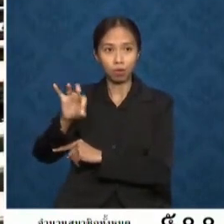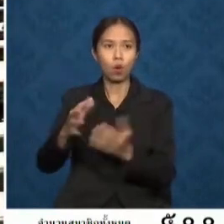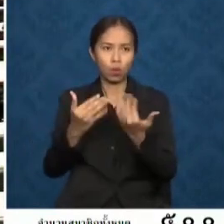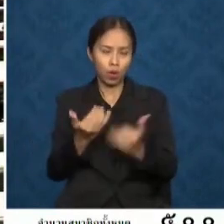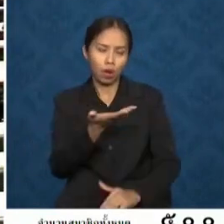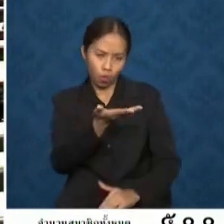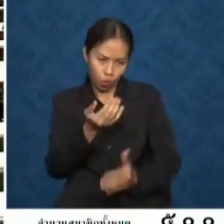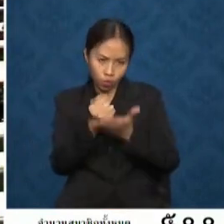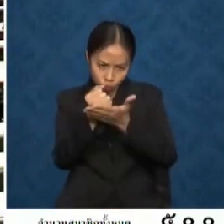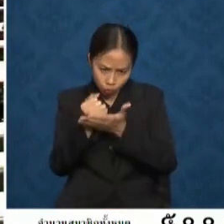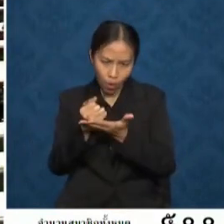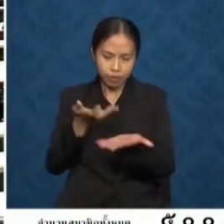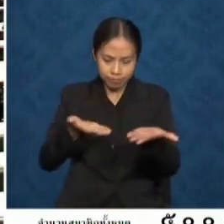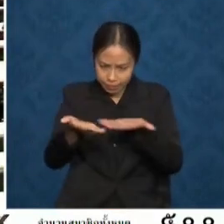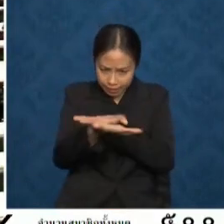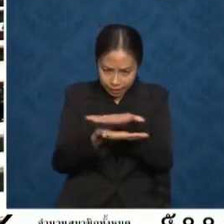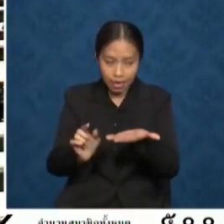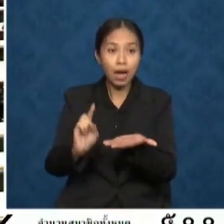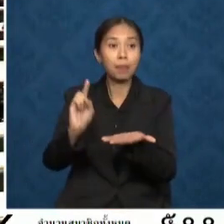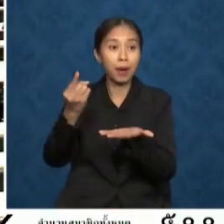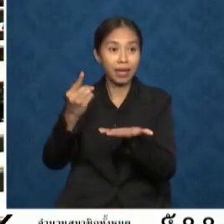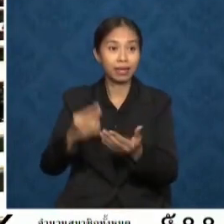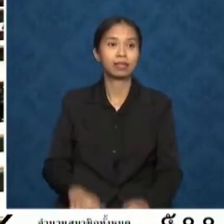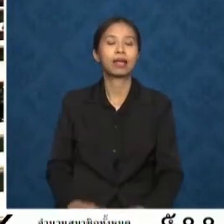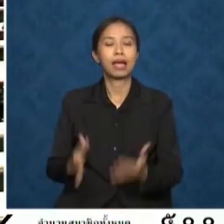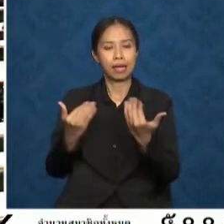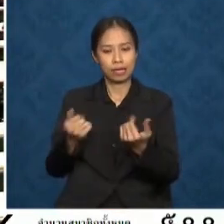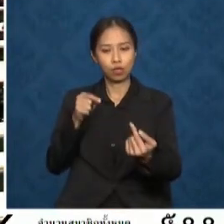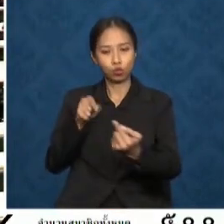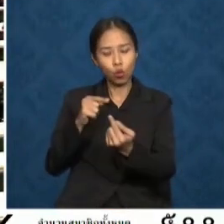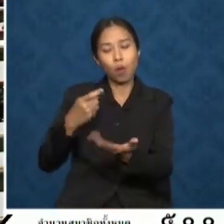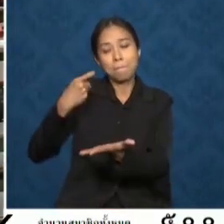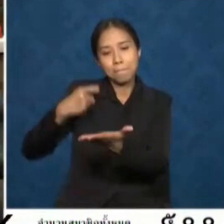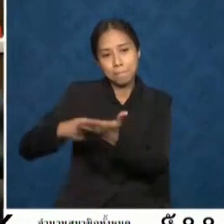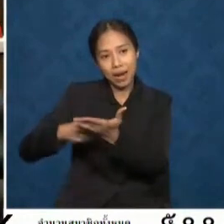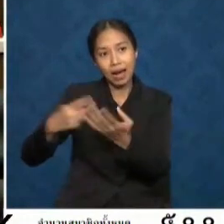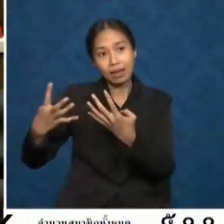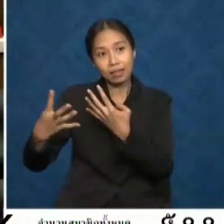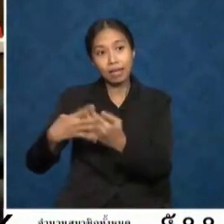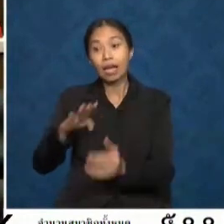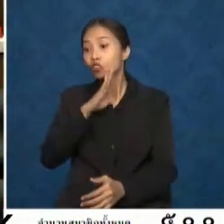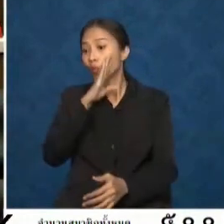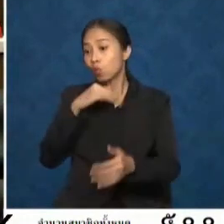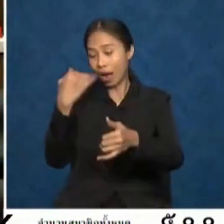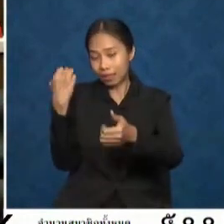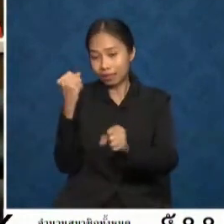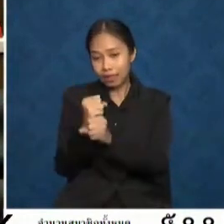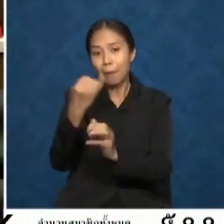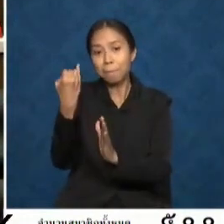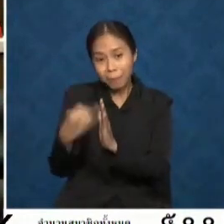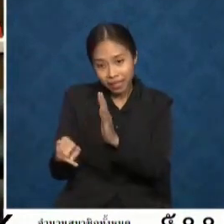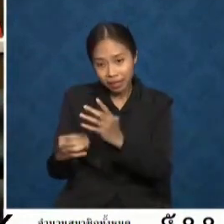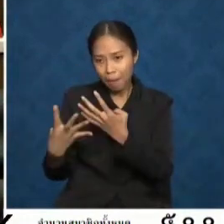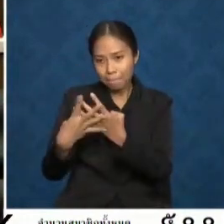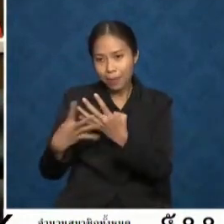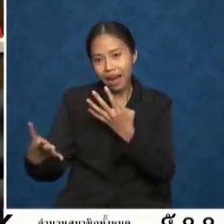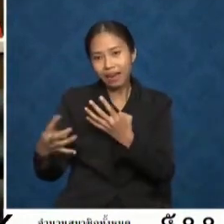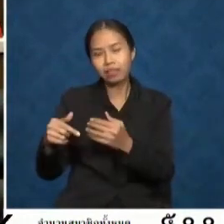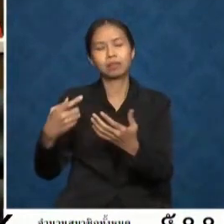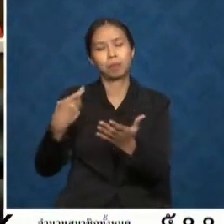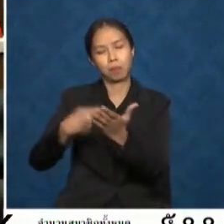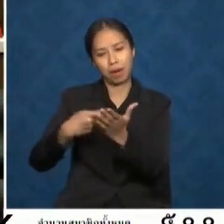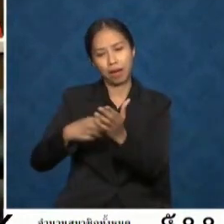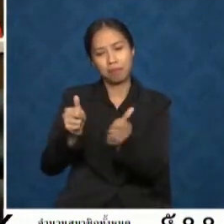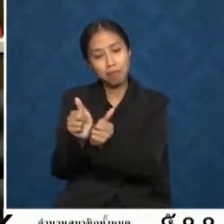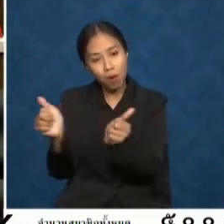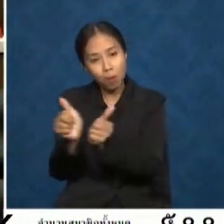ช่พจารณาด้วยครั แล้วถ้ผมบอกว่าไ้การประกันตัวเี่ย ของคนททำผิดซ้ำแล้วซ้ำอีกเี่ยทรงผลให้เกิ